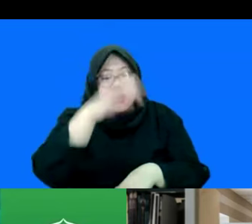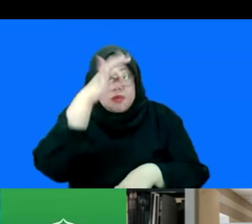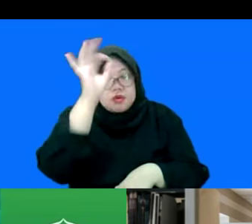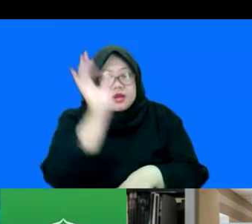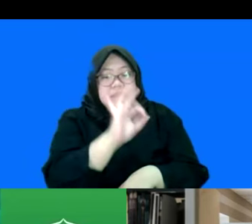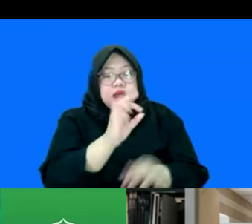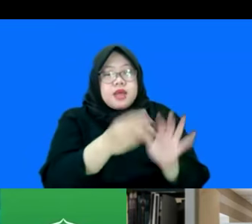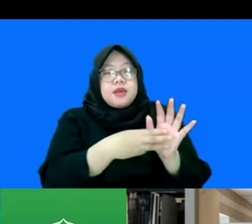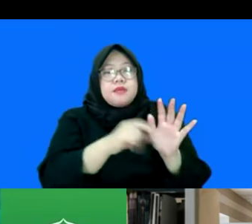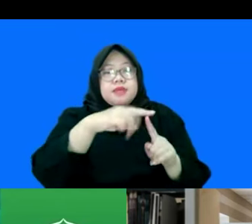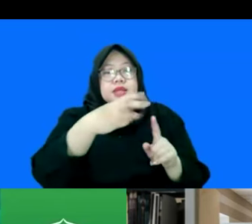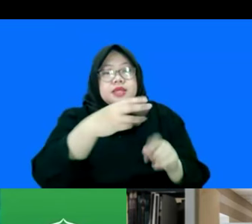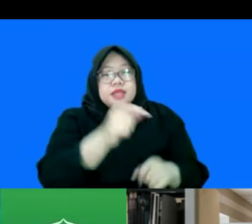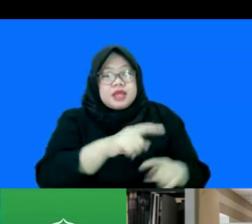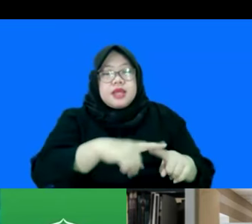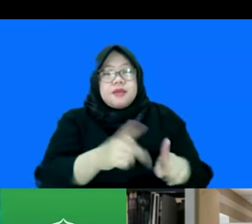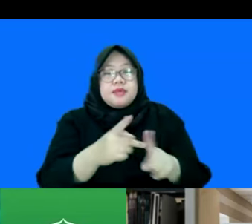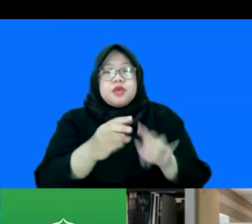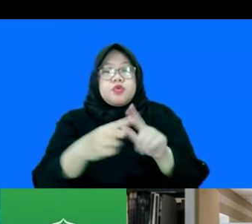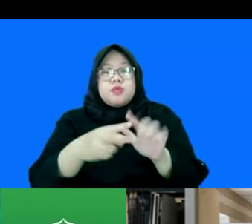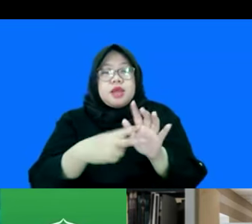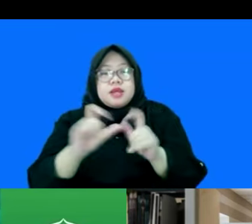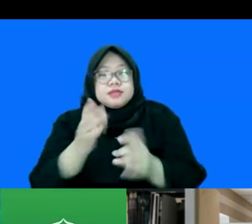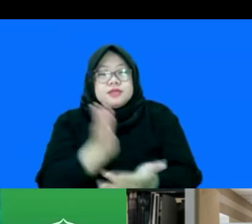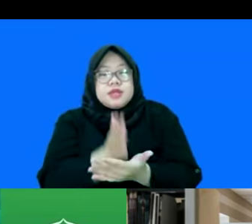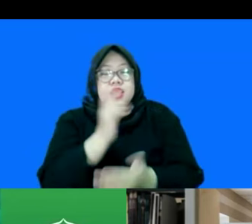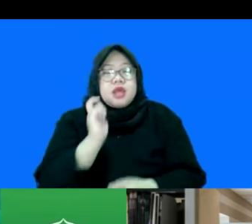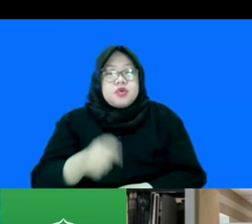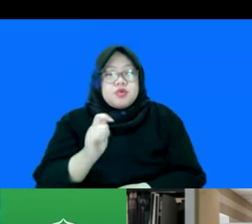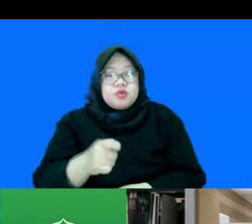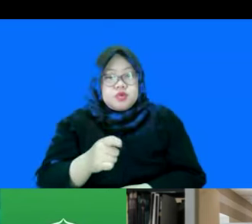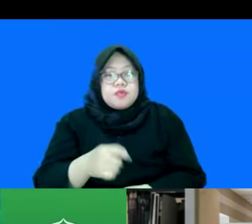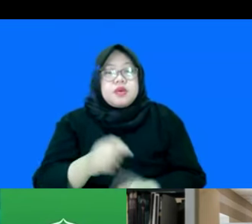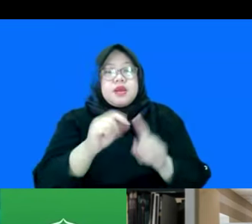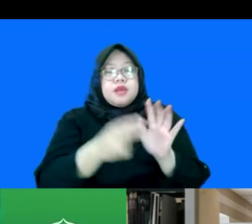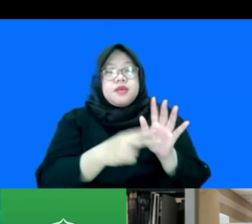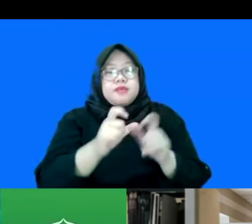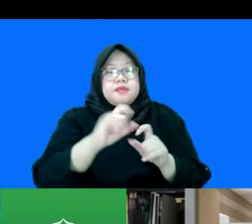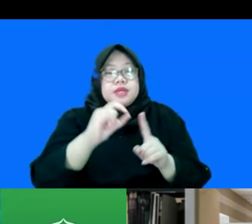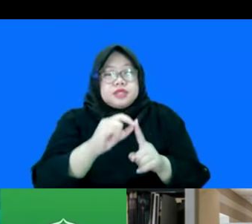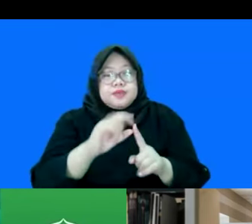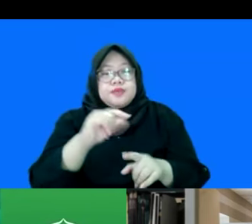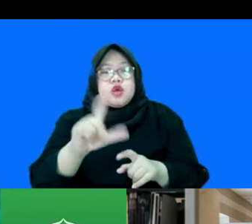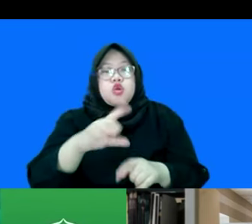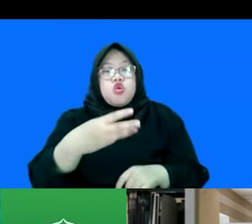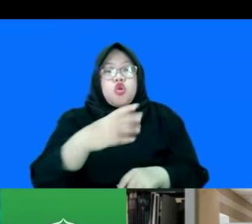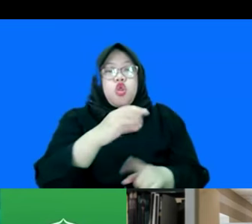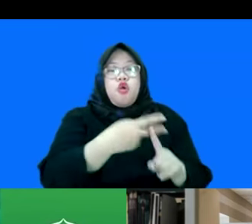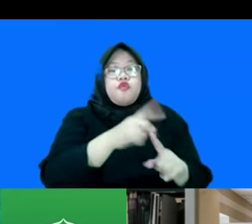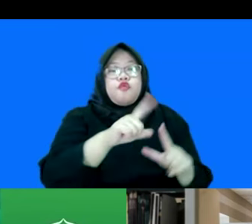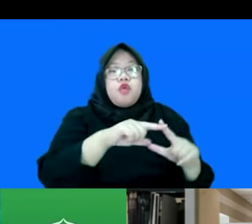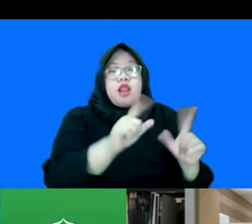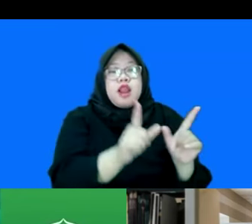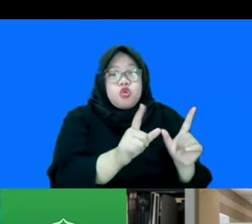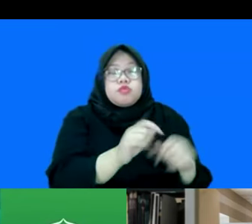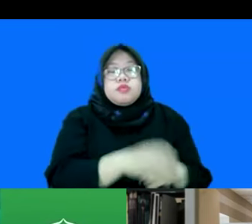militeristik, humanis, ya, dan menegakkan hukum dengan prinsip-prinsip rule of law ya dan juga